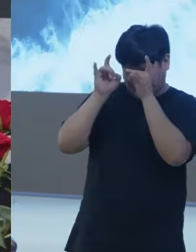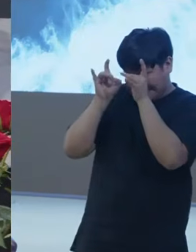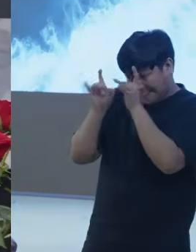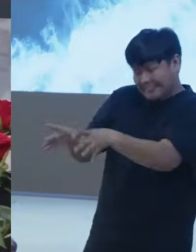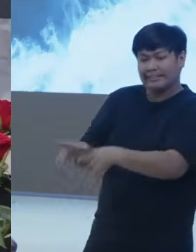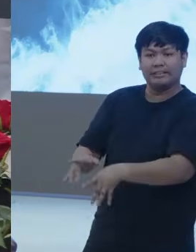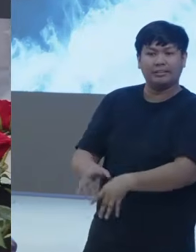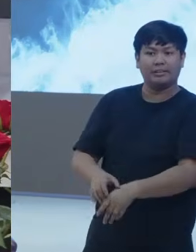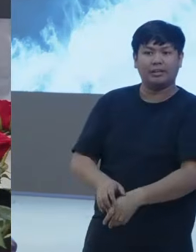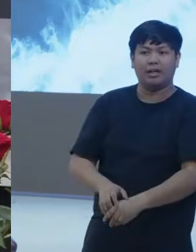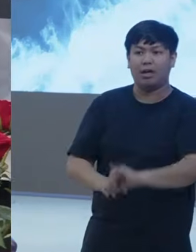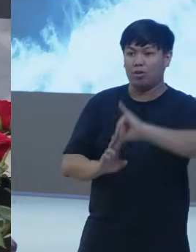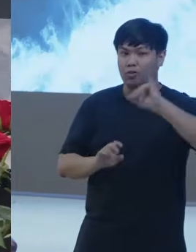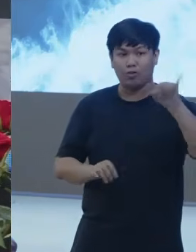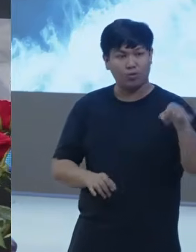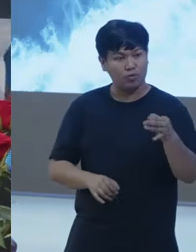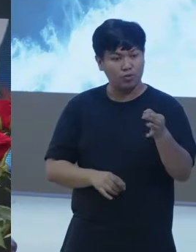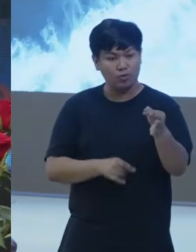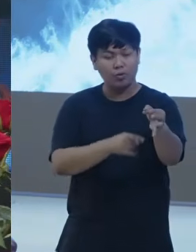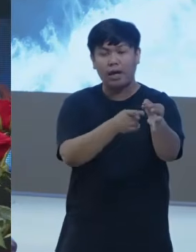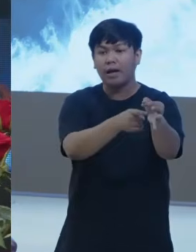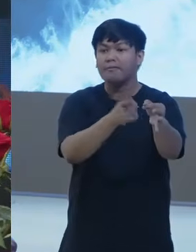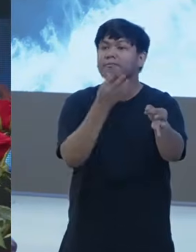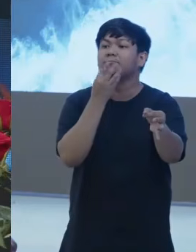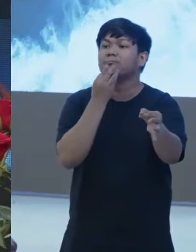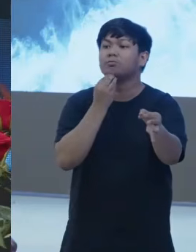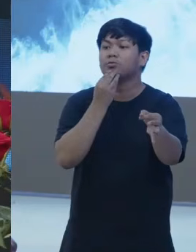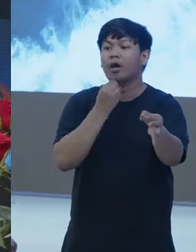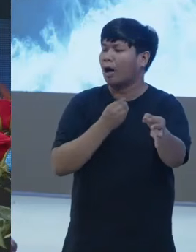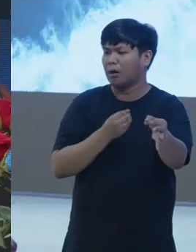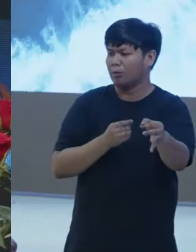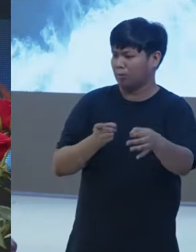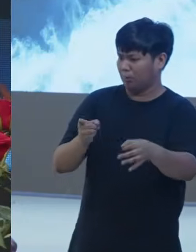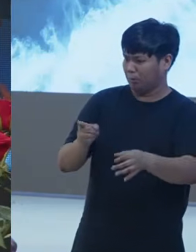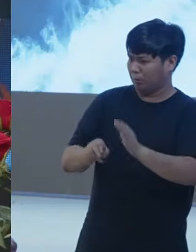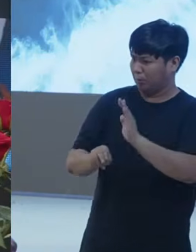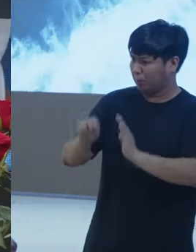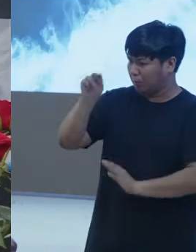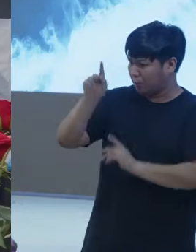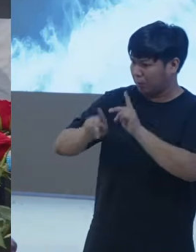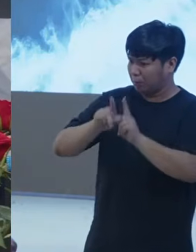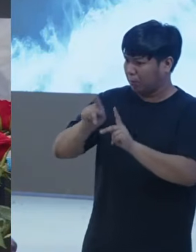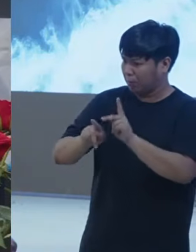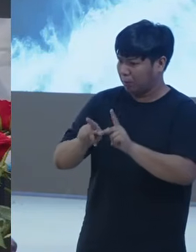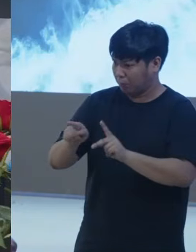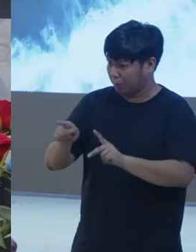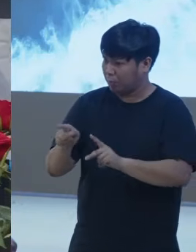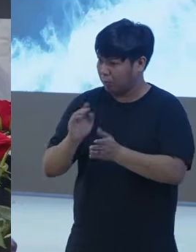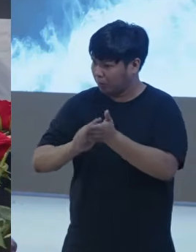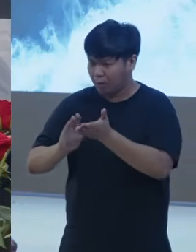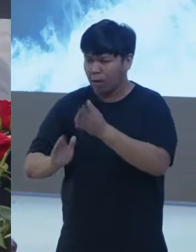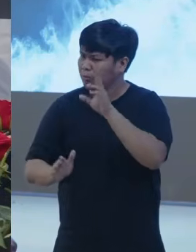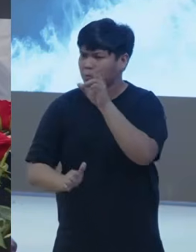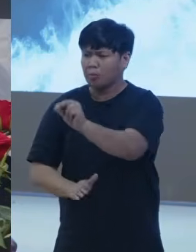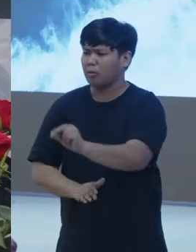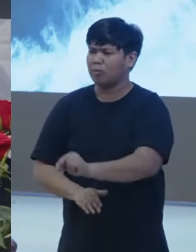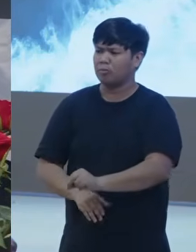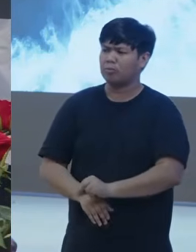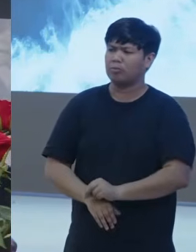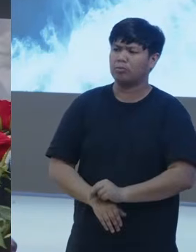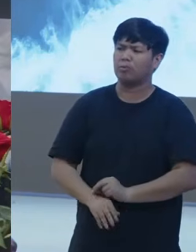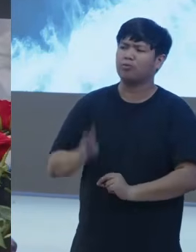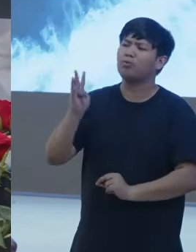galit ni Jonah na isang Israelita sa mga taga-Nineveh sapagkat kilalang kilala sila sa